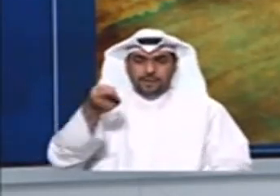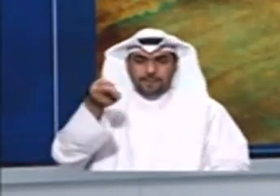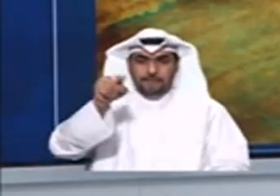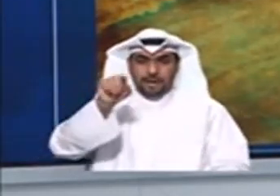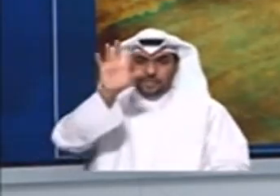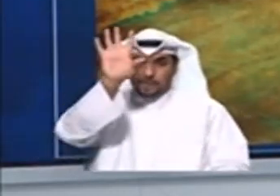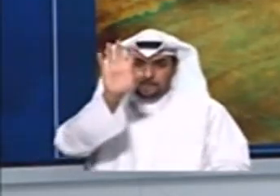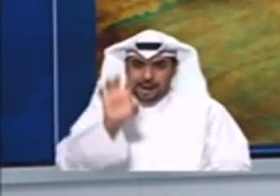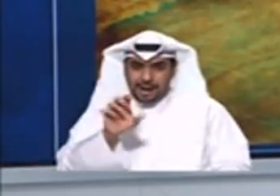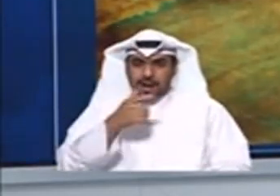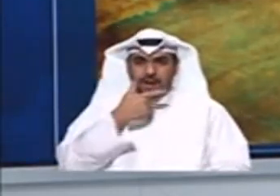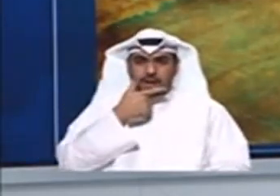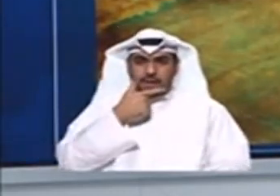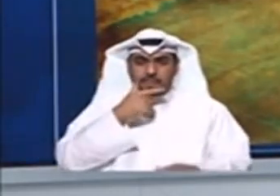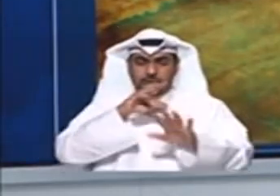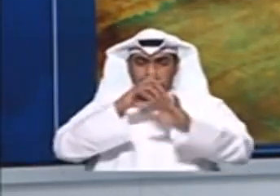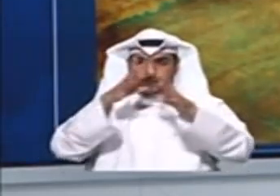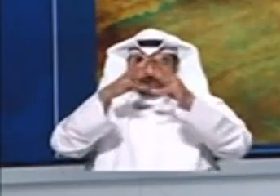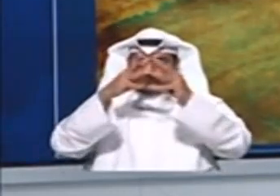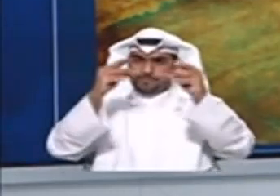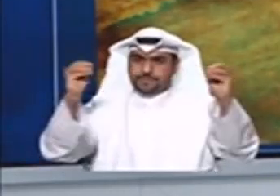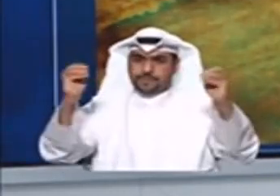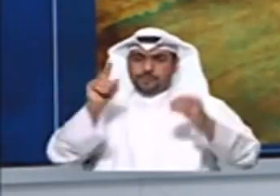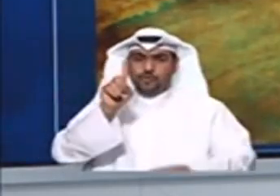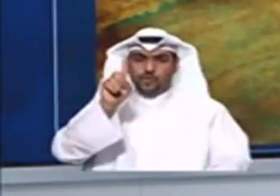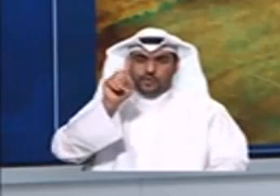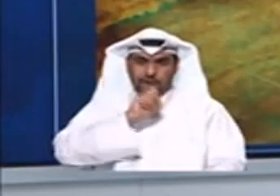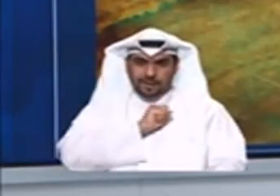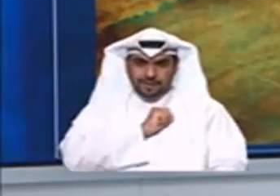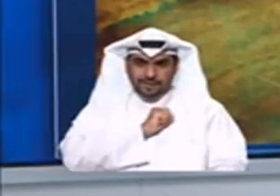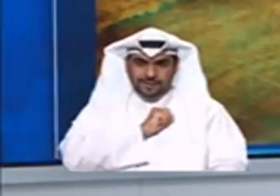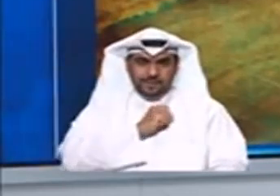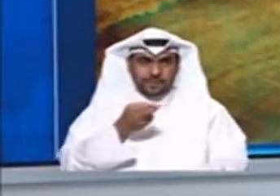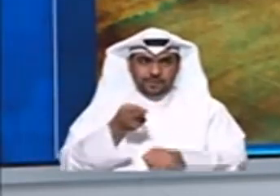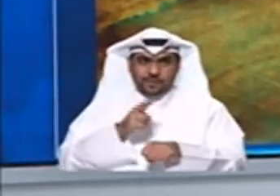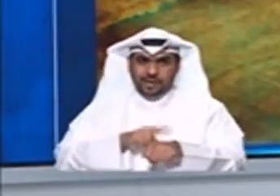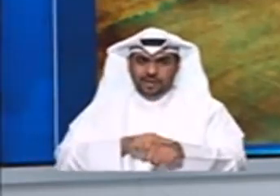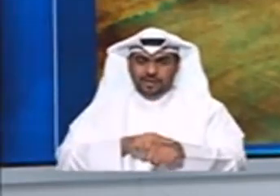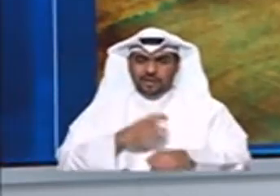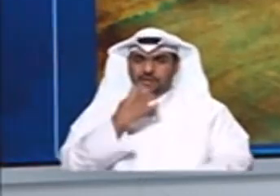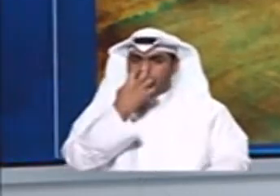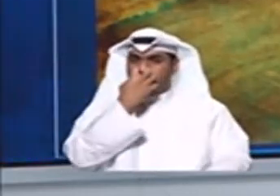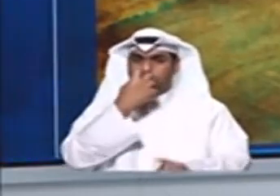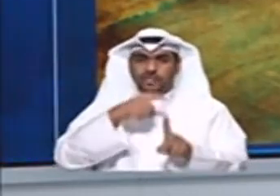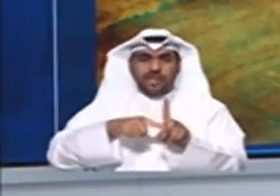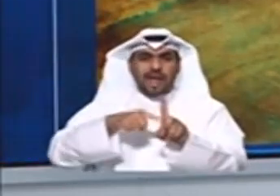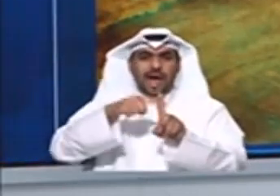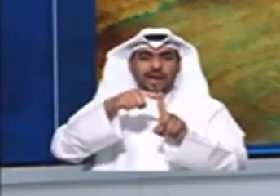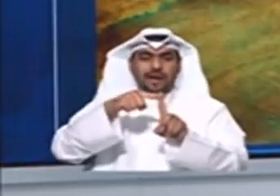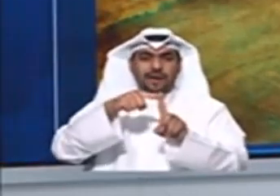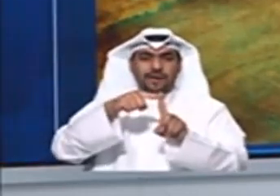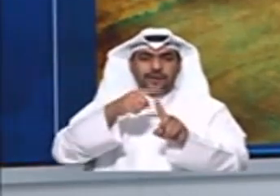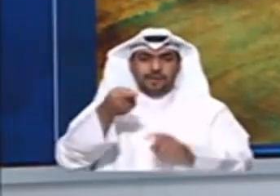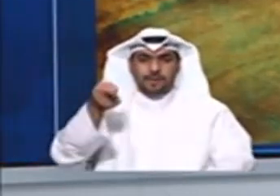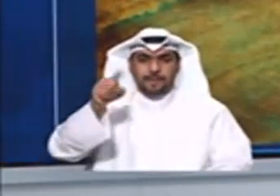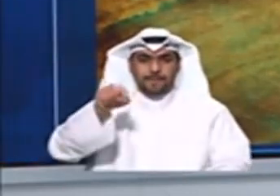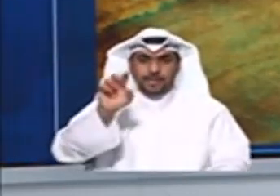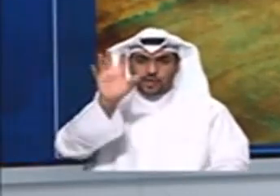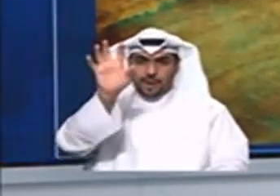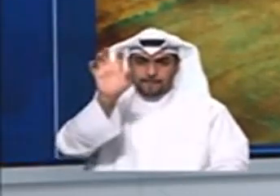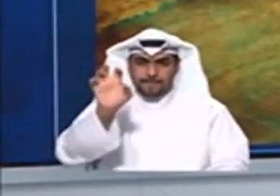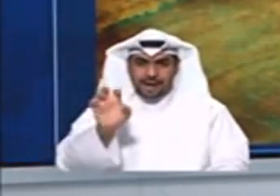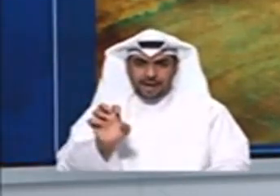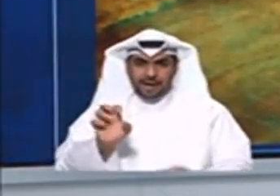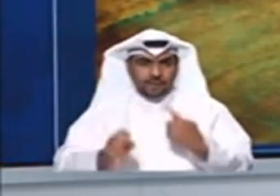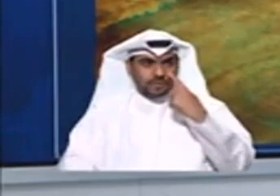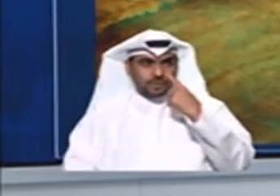رياح متقلبة الاتجاه إلى جنوبية غربية على المناطق البرية، ودرجات الحرارة الصغرى المتوقعة ليوم الغد